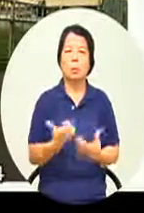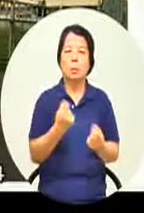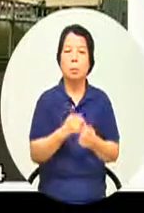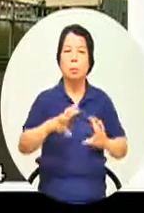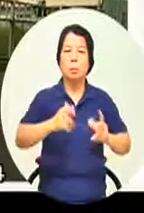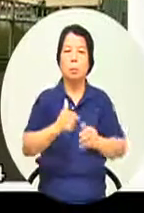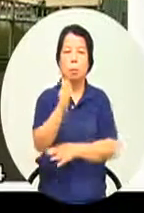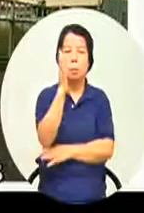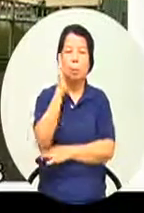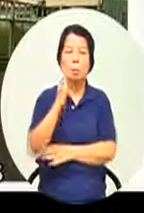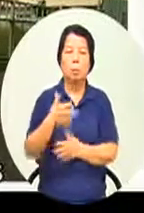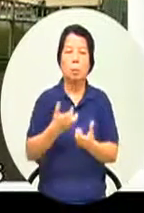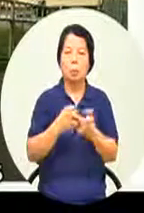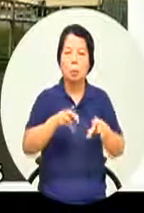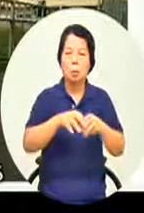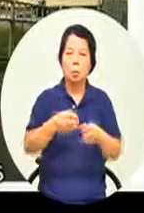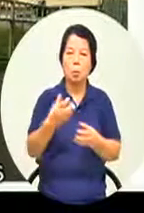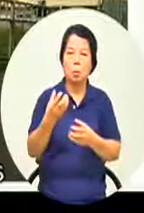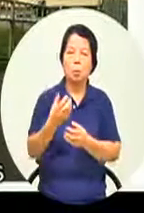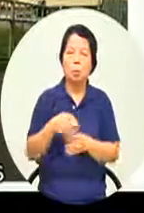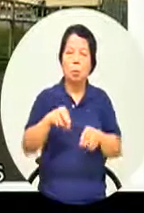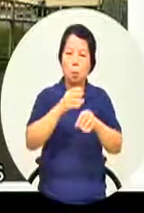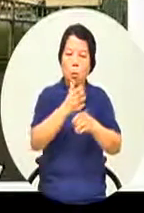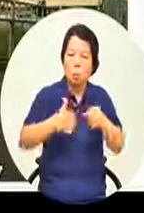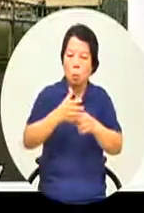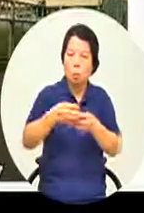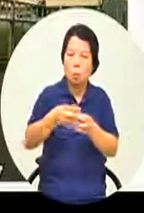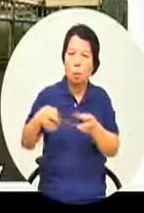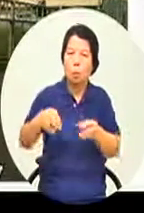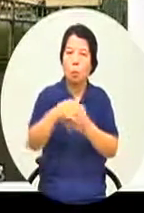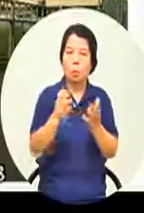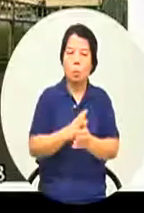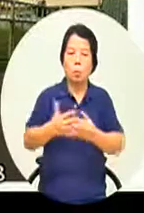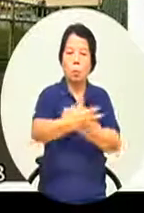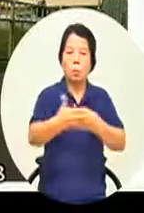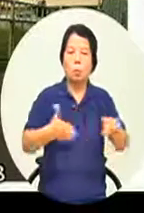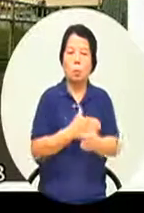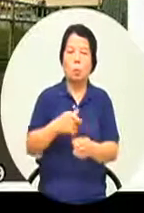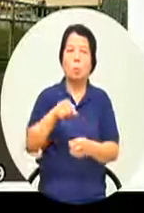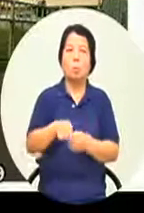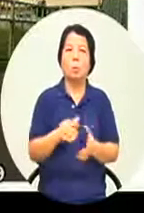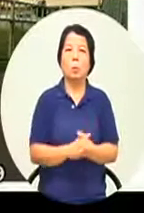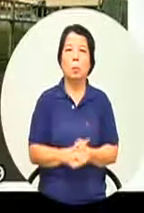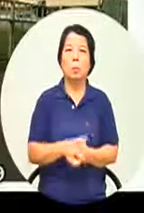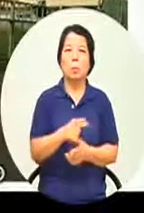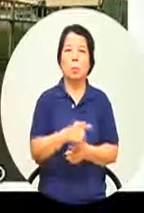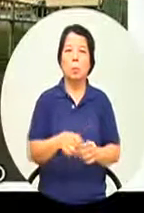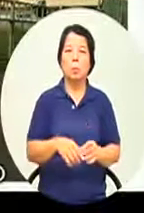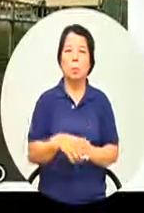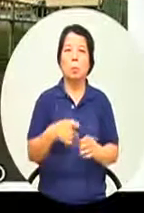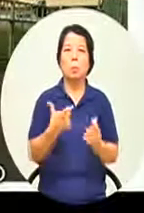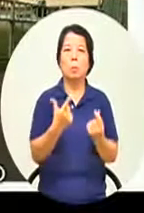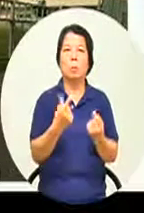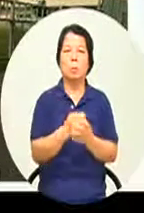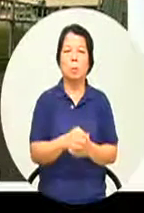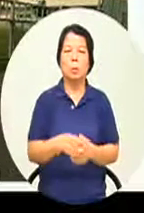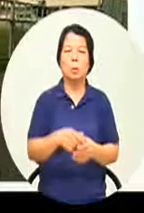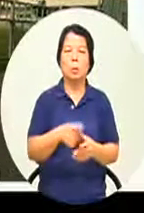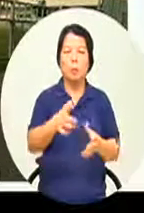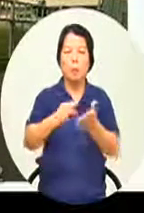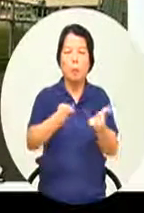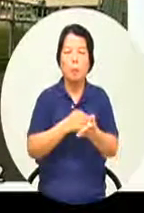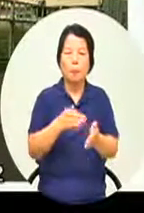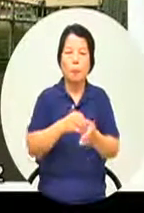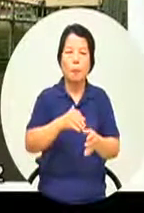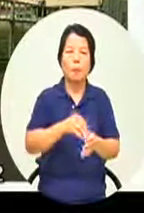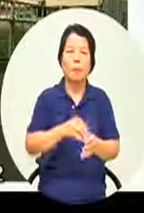财产分属也有一部分哈。这块是围起来，听讲就是因为这块关系，伊在标售嘛哈，标售。科